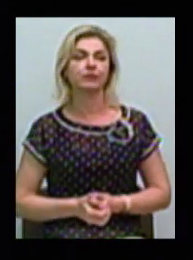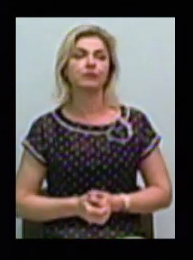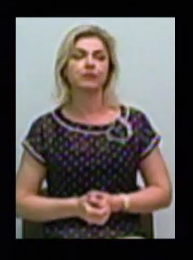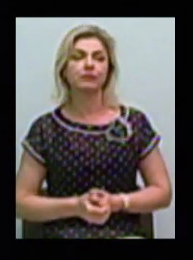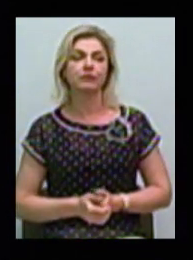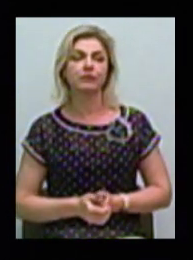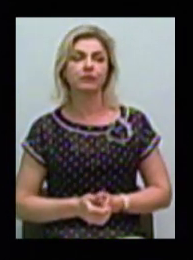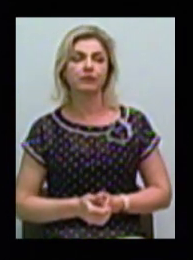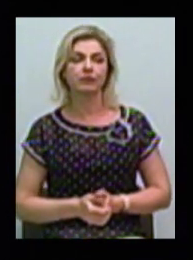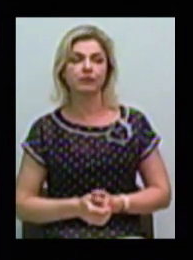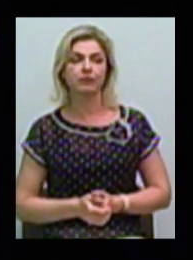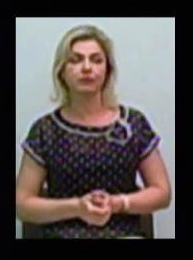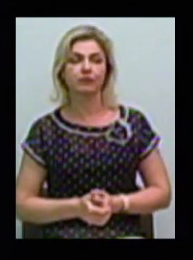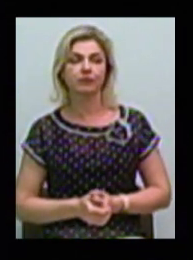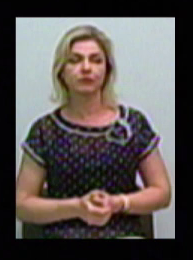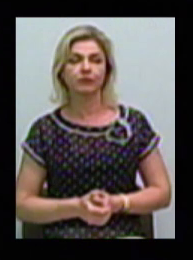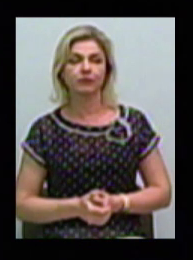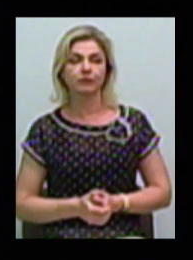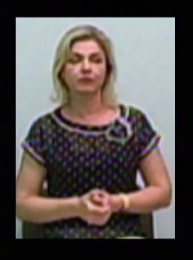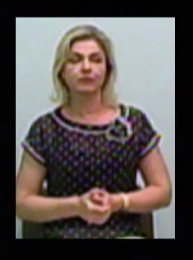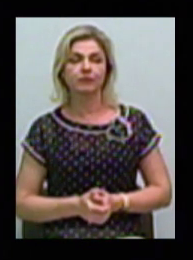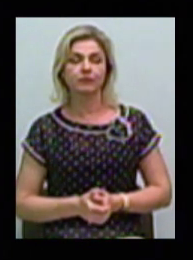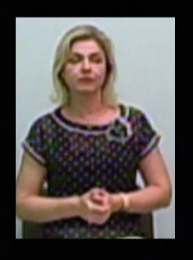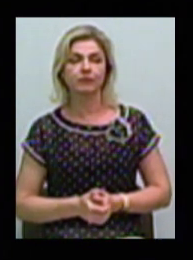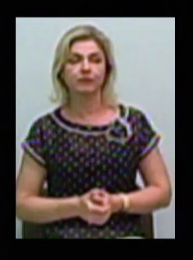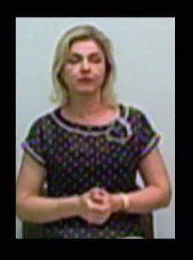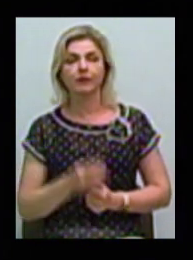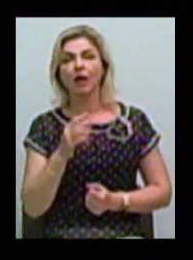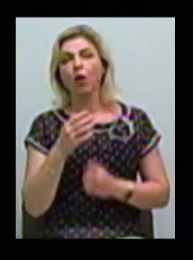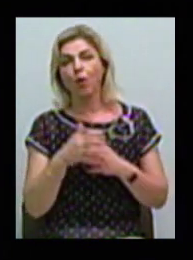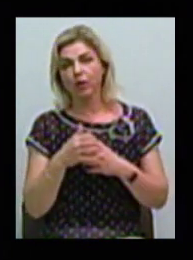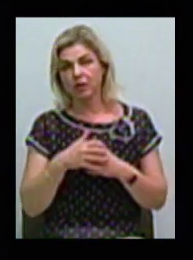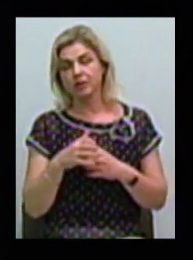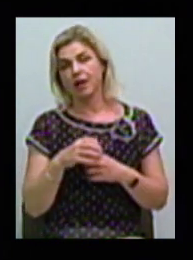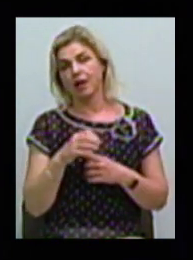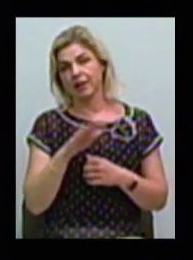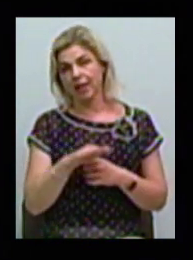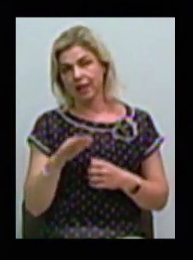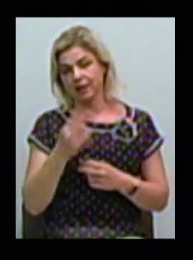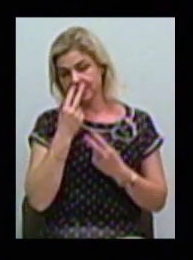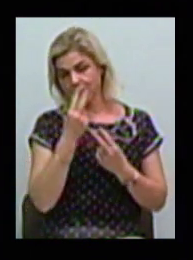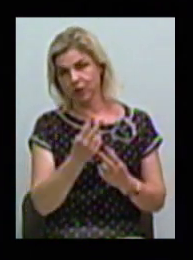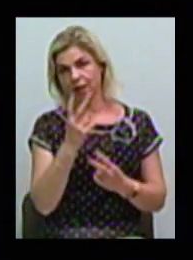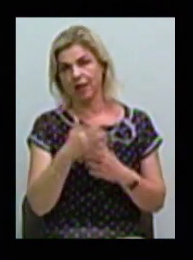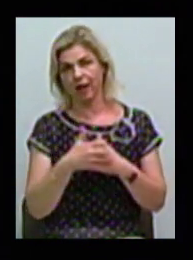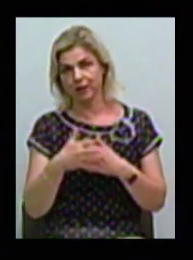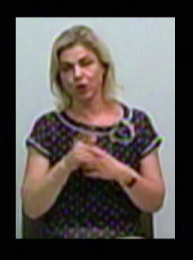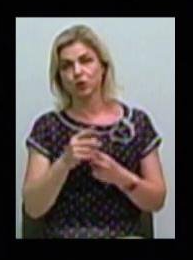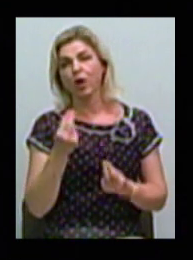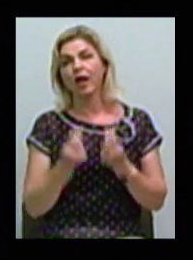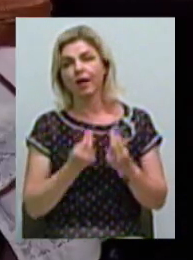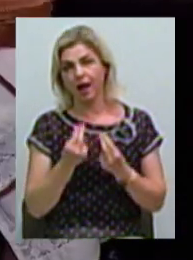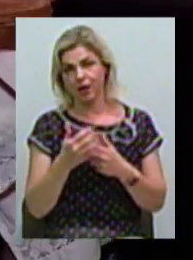три дитячі погляди, що дивились цікавістю за грою. Діти захопились.